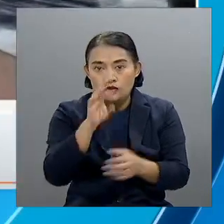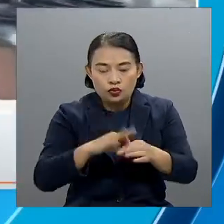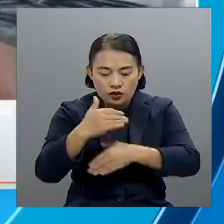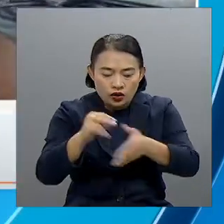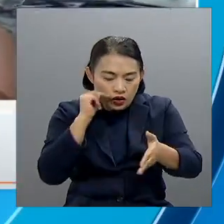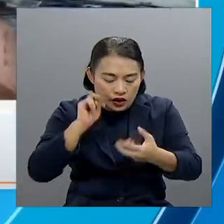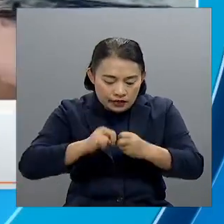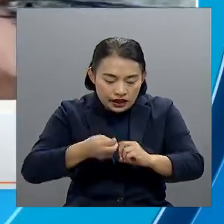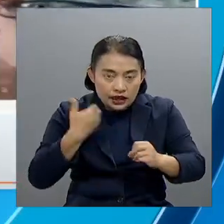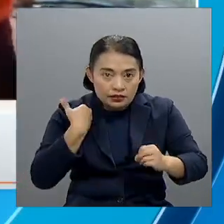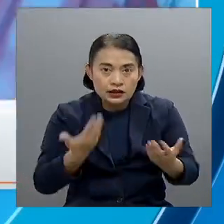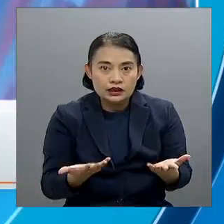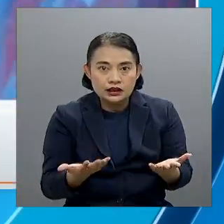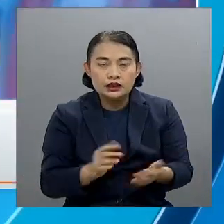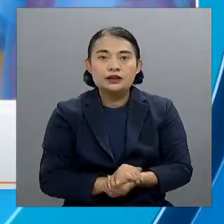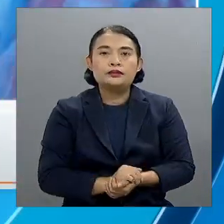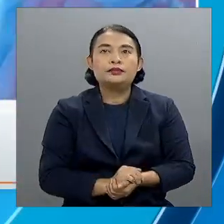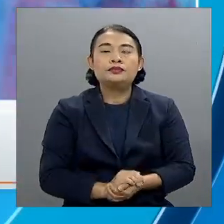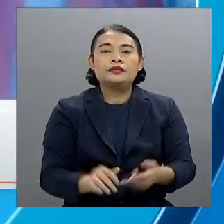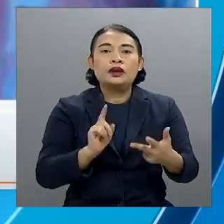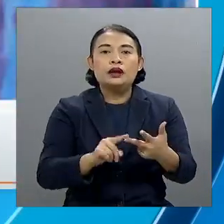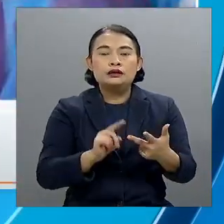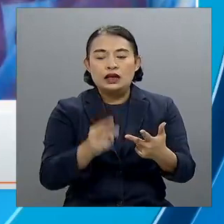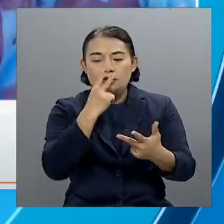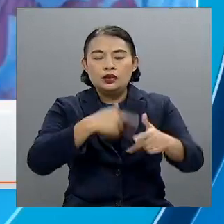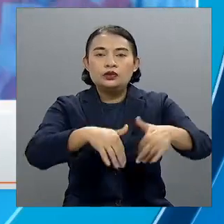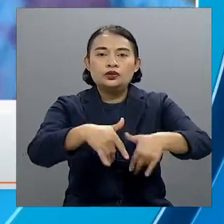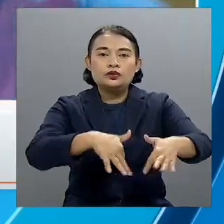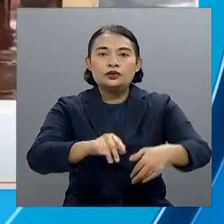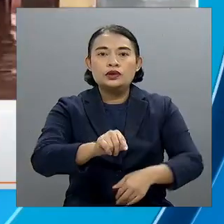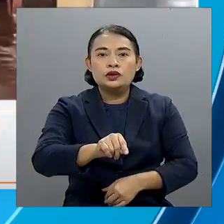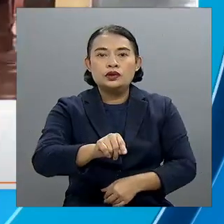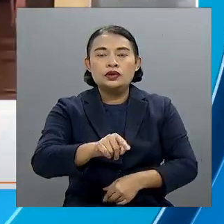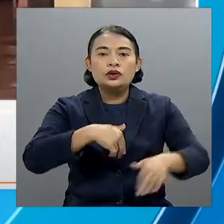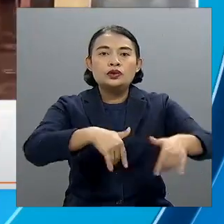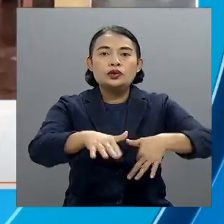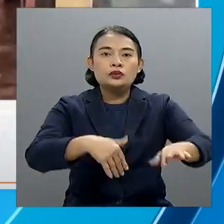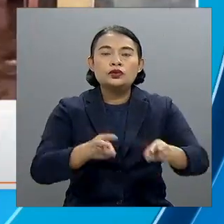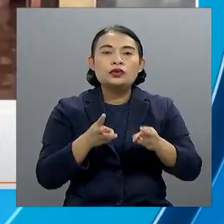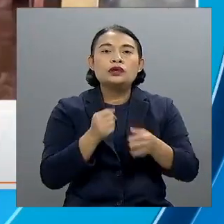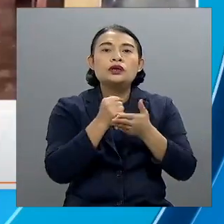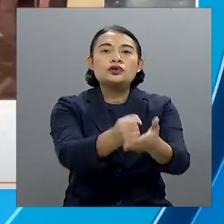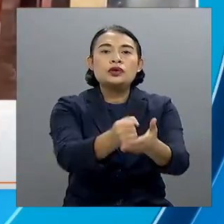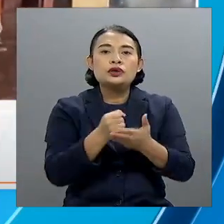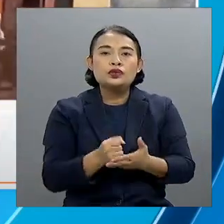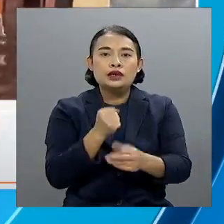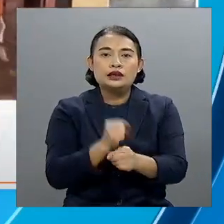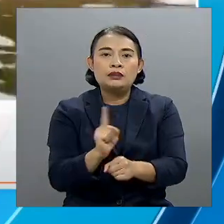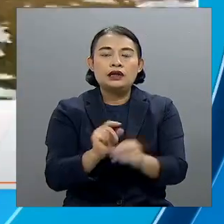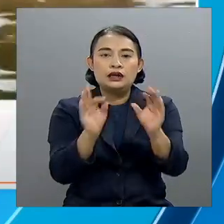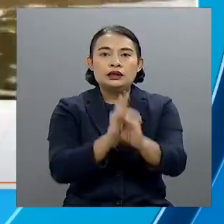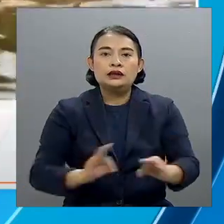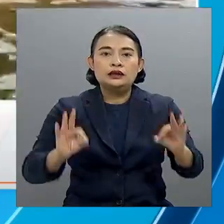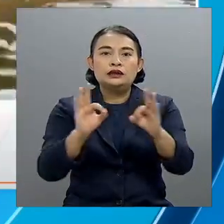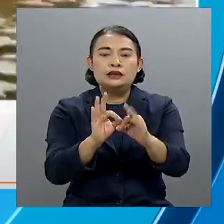ก็ถัดไปก็คือว่าไปดูเรื่องของชุมชนนะคะในชุมชนจะช่วยกันได้อย่างไรนี่คือหัวใจสำคัญ ครับครับถ้ามาดูตาม